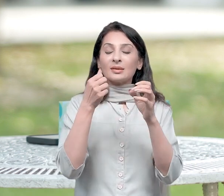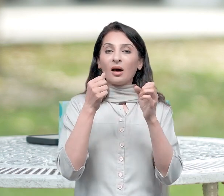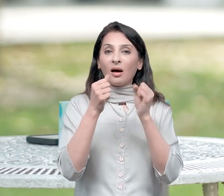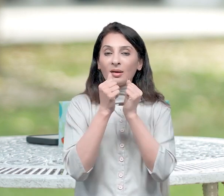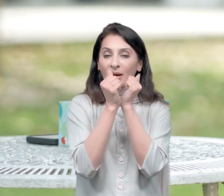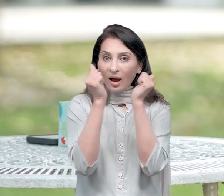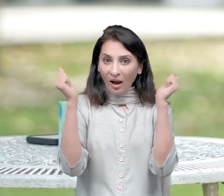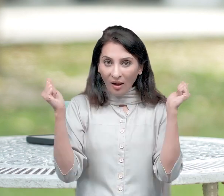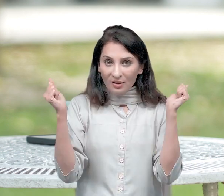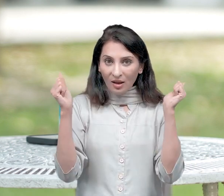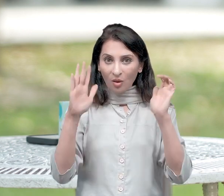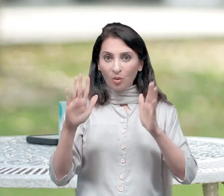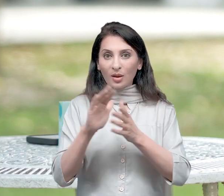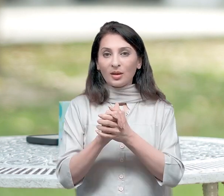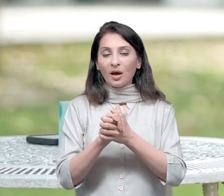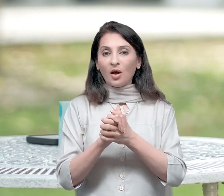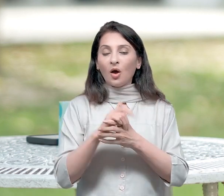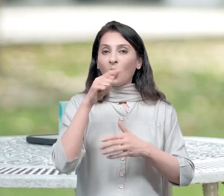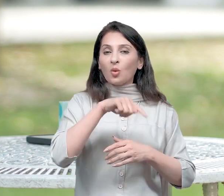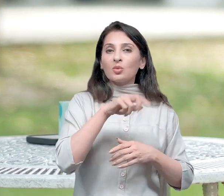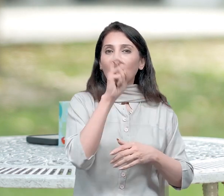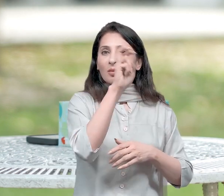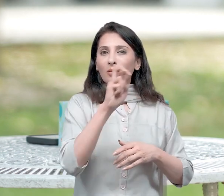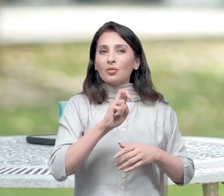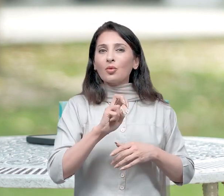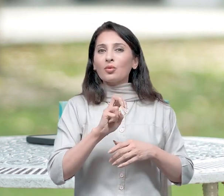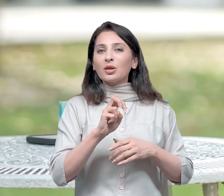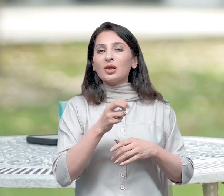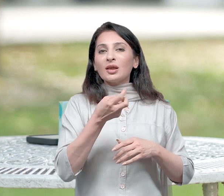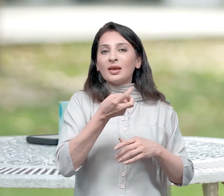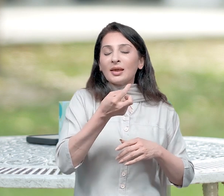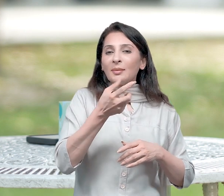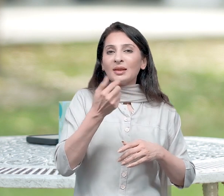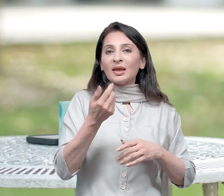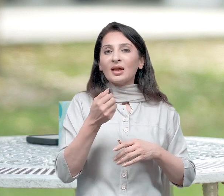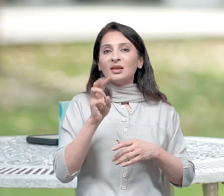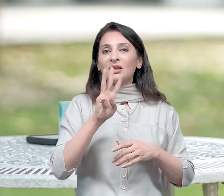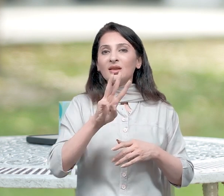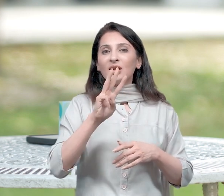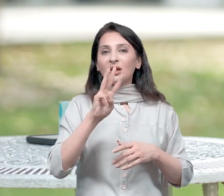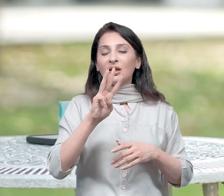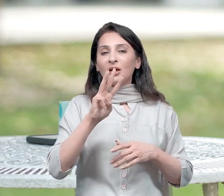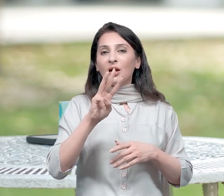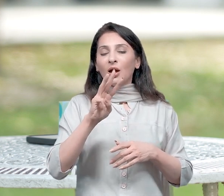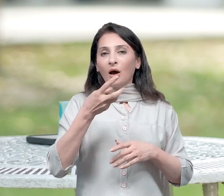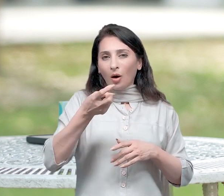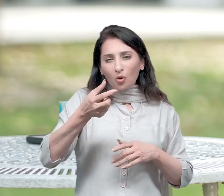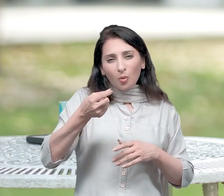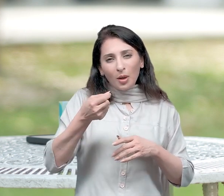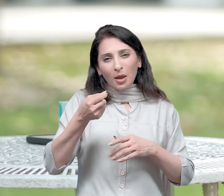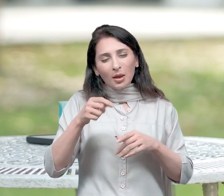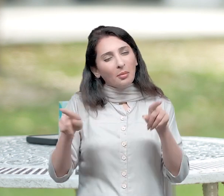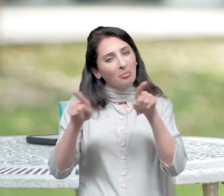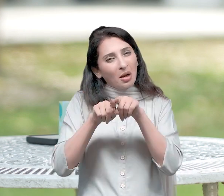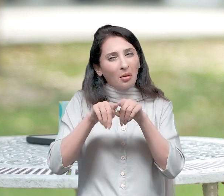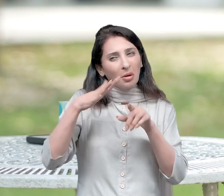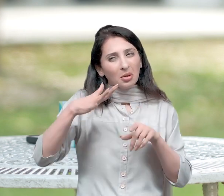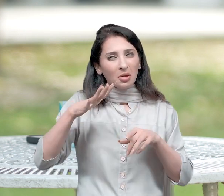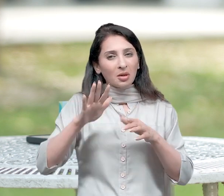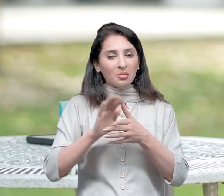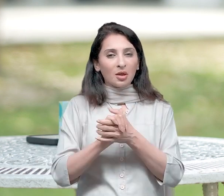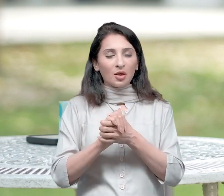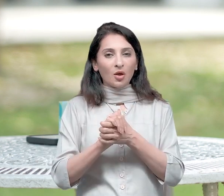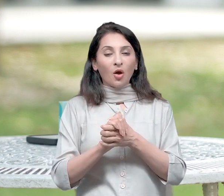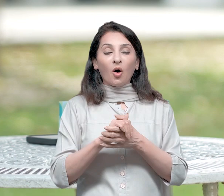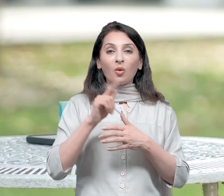ایک آزاد ملک بنا تھا، تو اس وقت ہمارے ہاں ڈالر کی پیرٹی 3 روپے 30 یا 32